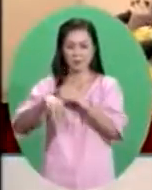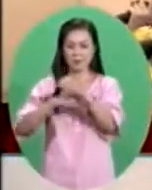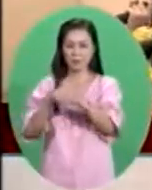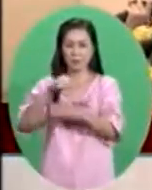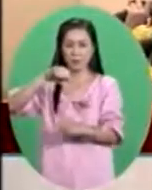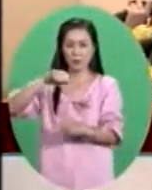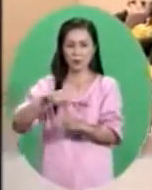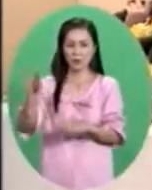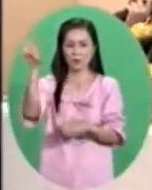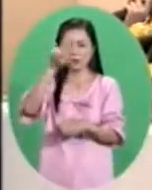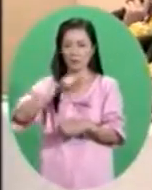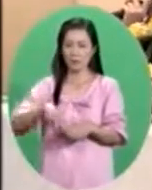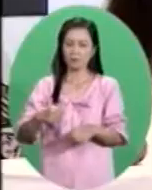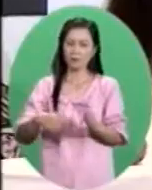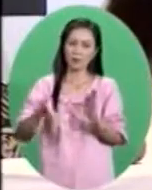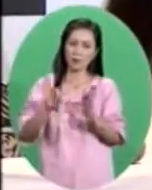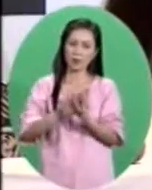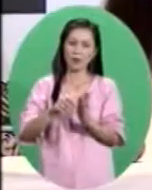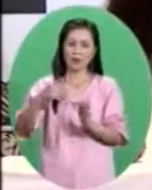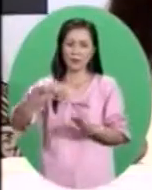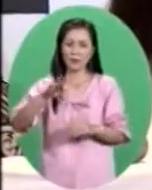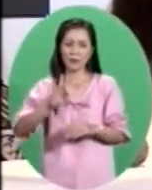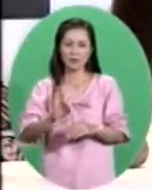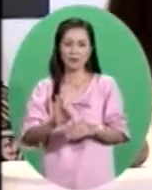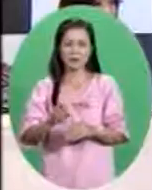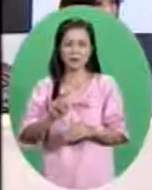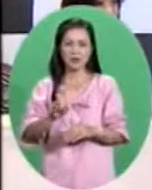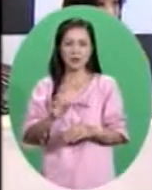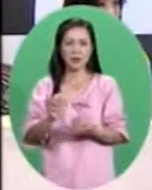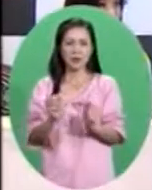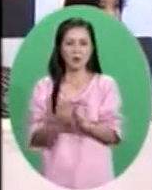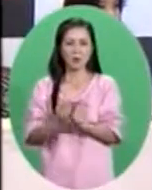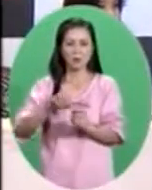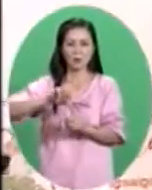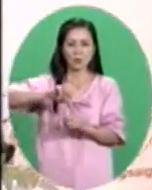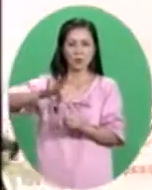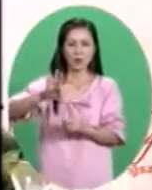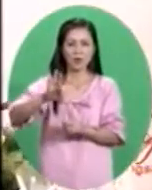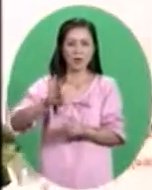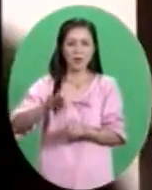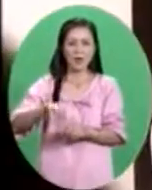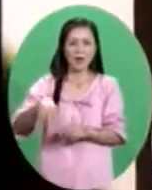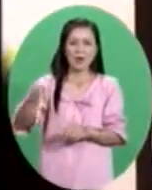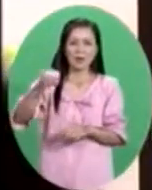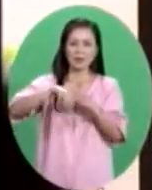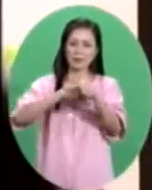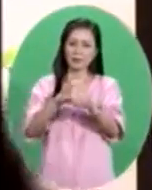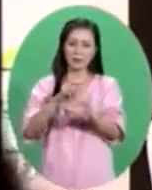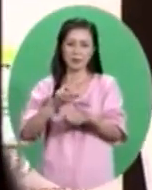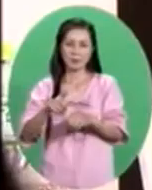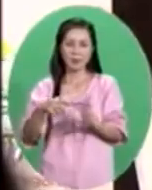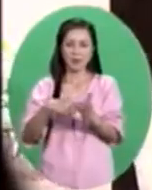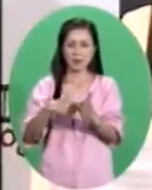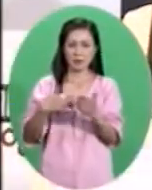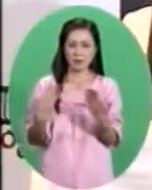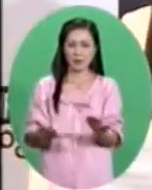giao giữa Việt Nam và Hàn Quốc. FPT Telecom trở thành đơn vị đồng hành về truyền thông của Tiara Concert in Việt Nam 2017 lần này